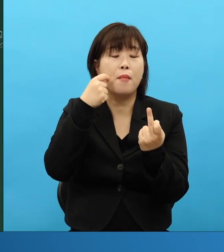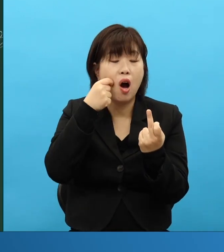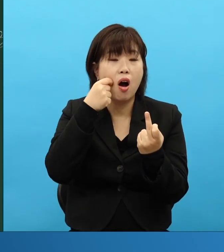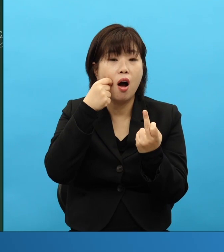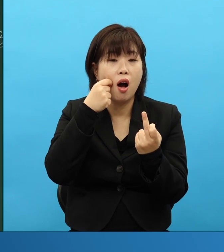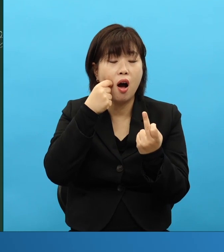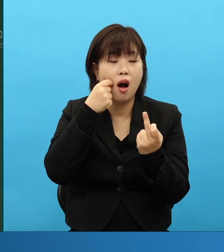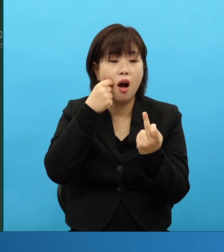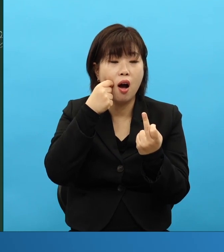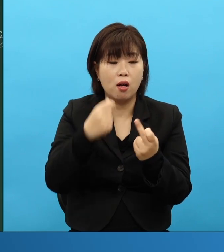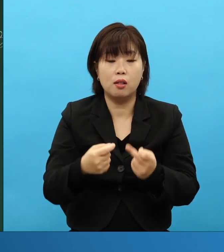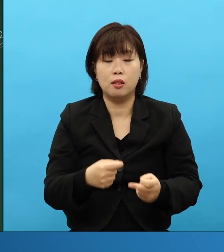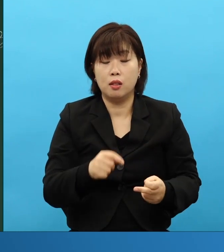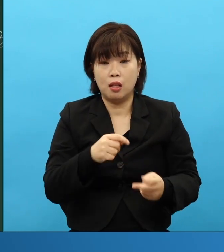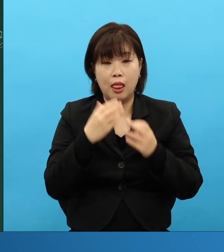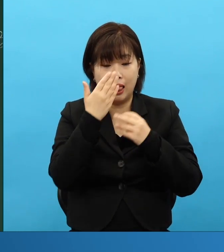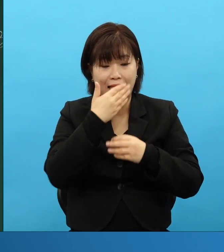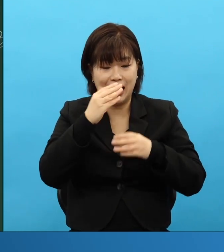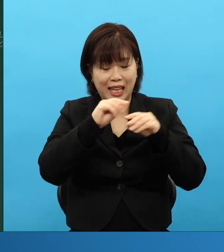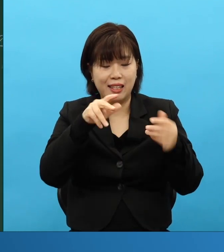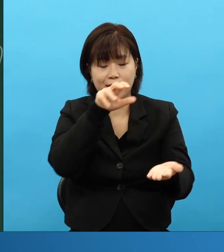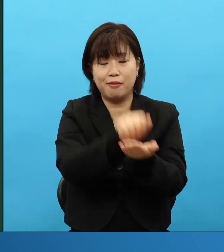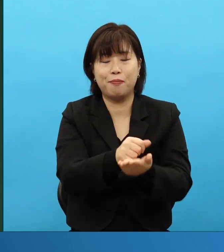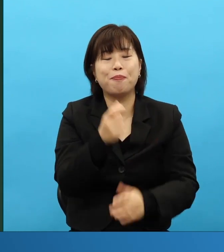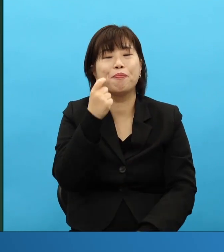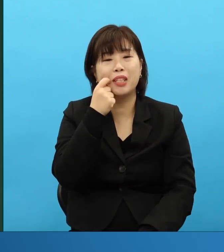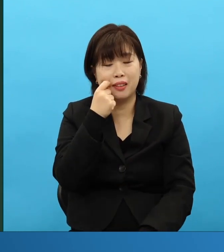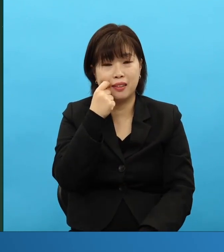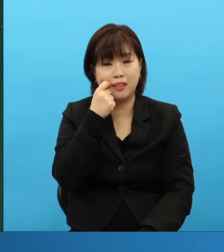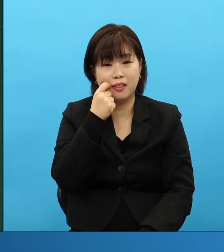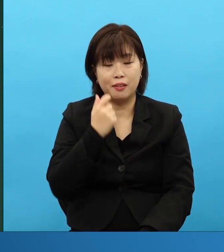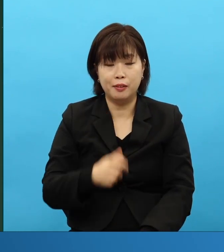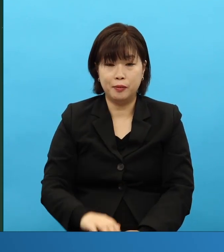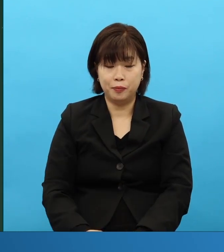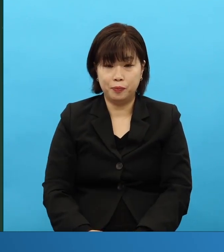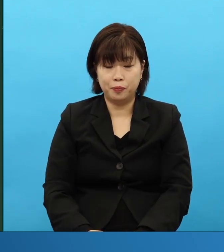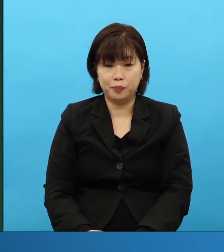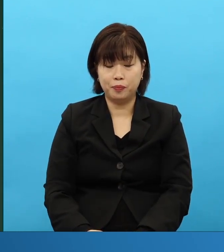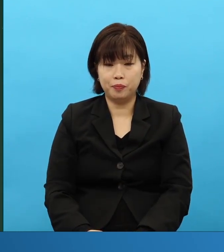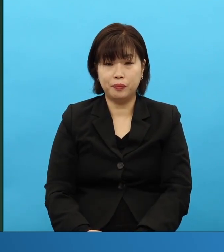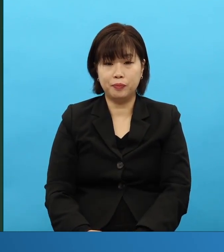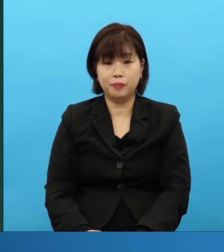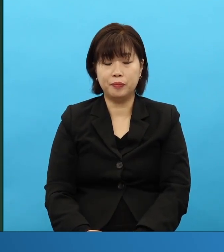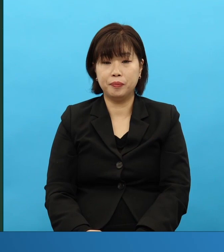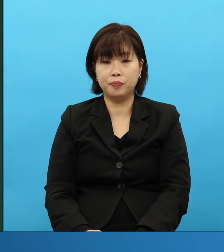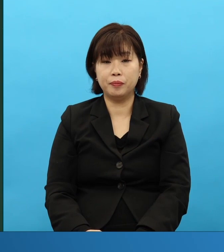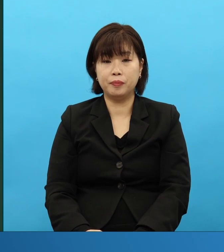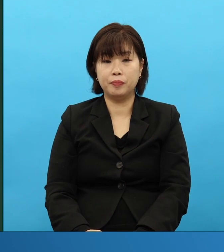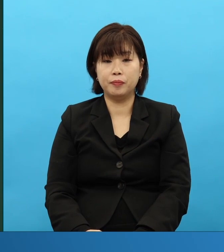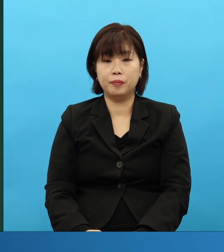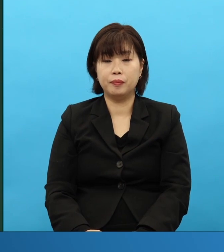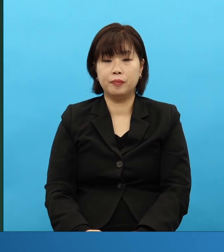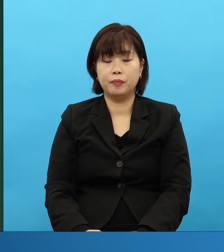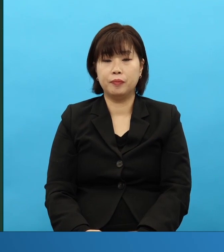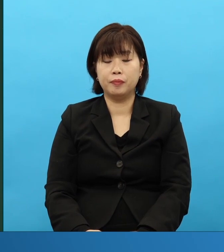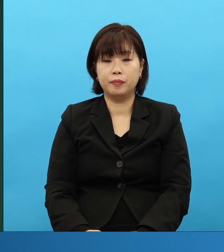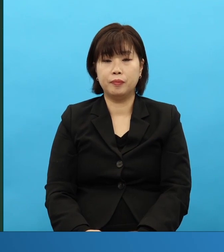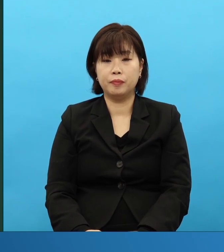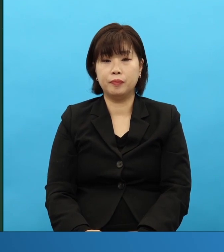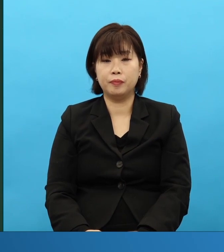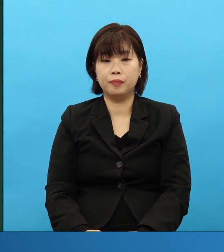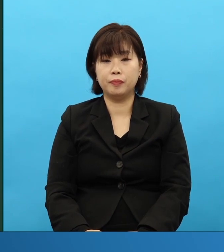요새들이 많습니다. 주위에. And around us, there are many of these kinds of 자, fortresses. 그러나 더 눈을 돌려 봐야 돼. But really open your eyes to see the